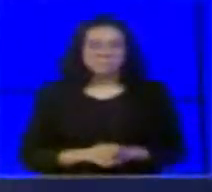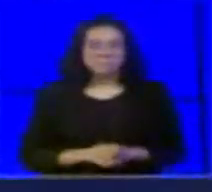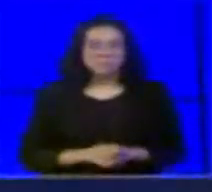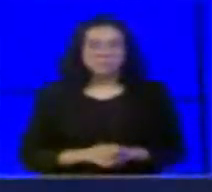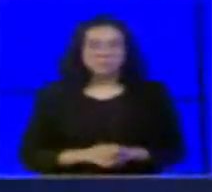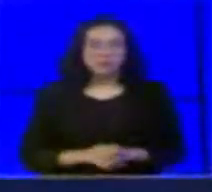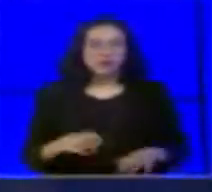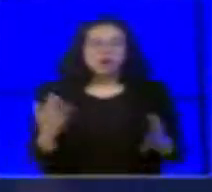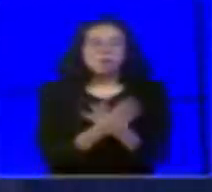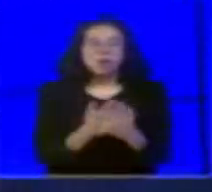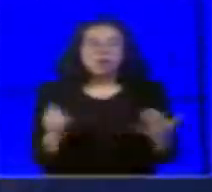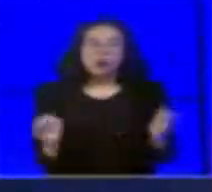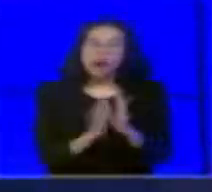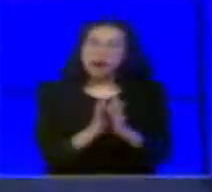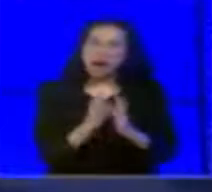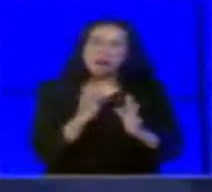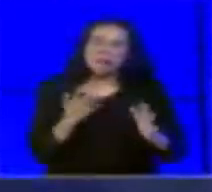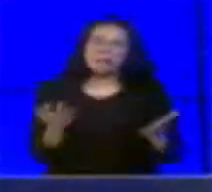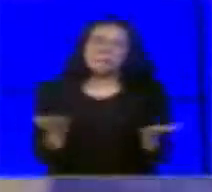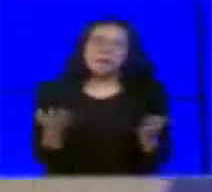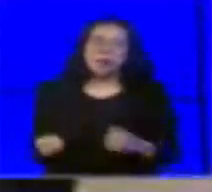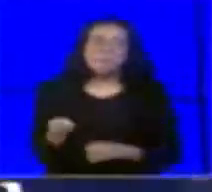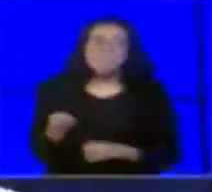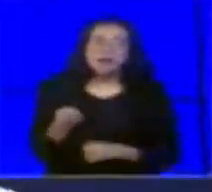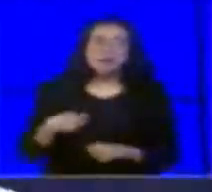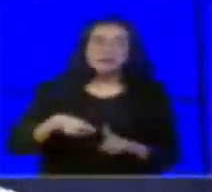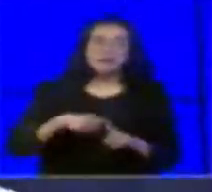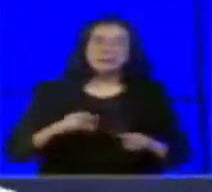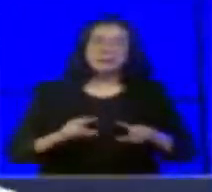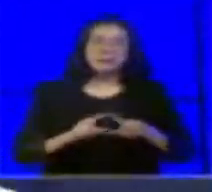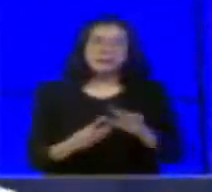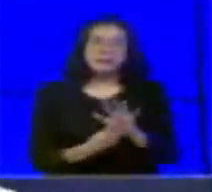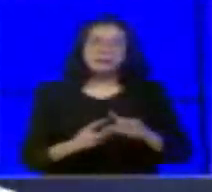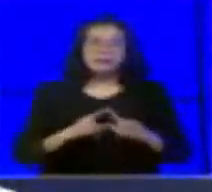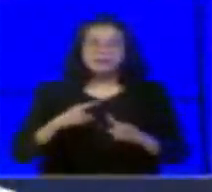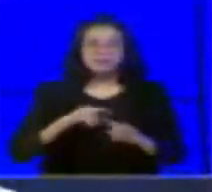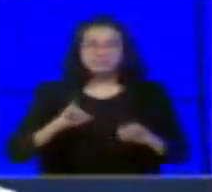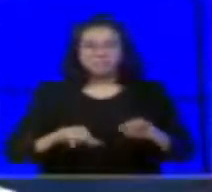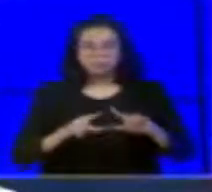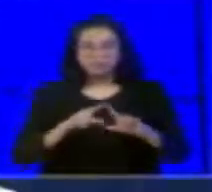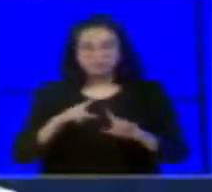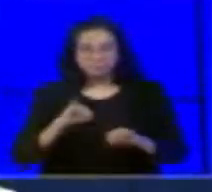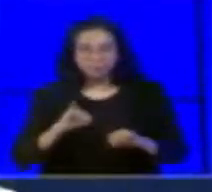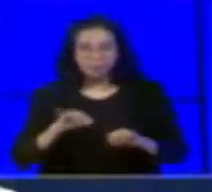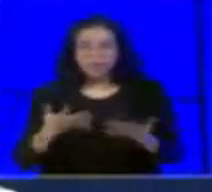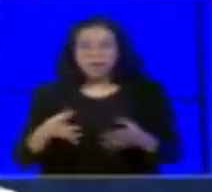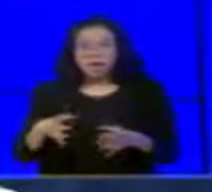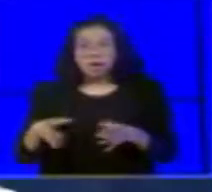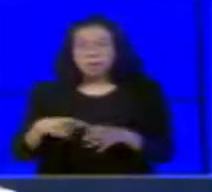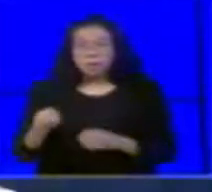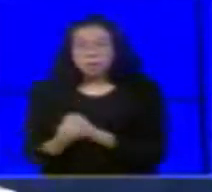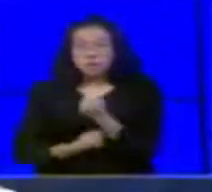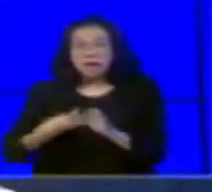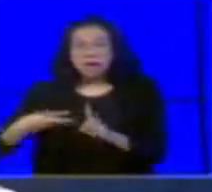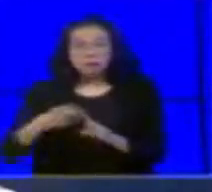Puluhan warga antri operasi pasar di Pasar Impres Kramat Jati, Jakarta Timur. Dalam operasi pasar ini, Bulog menyediakan beras kualitas